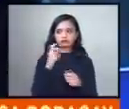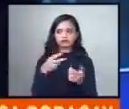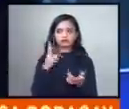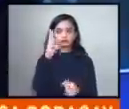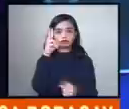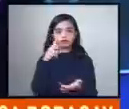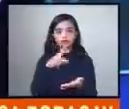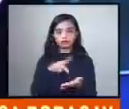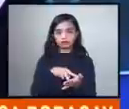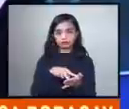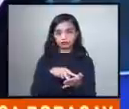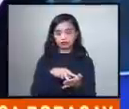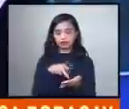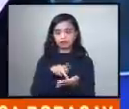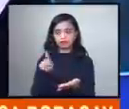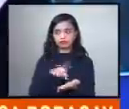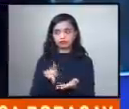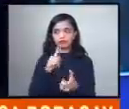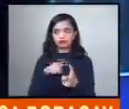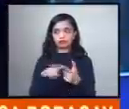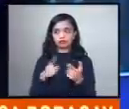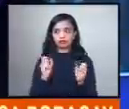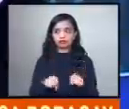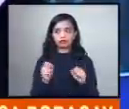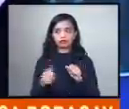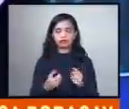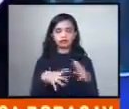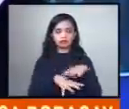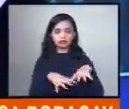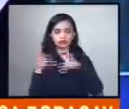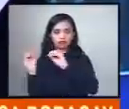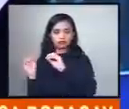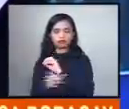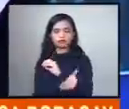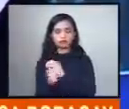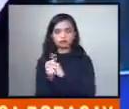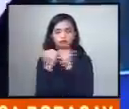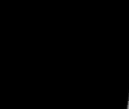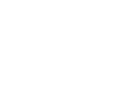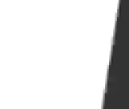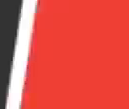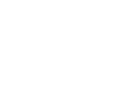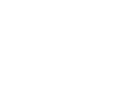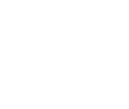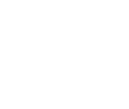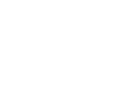pesos ang babae at nakatakda namang bimihay paalis ng bansa ngayong araw.